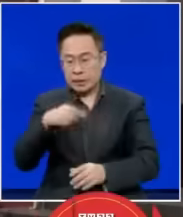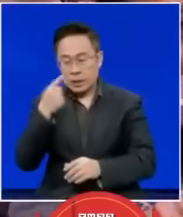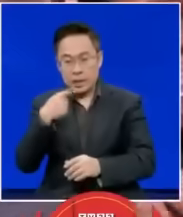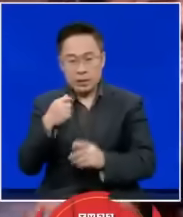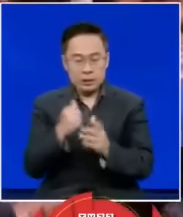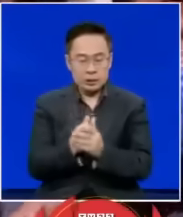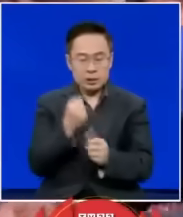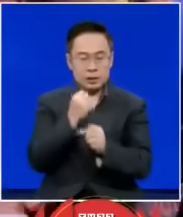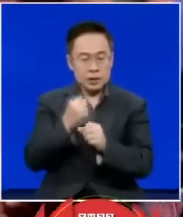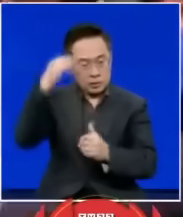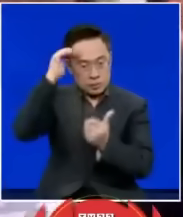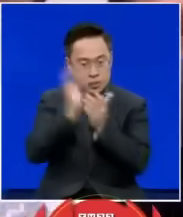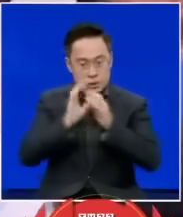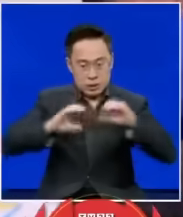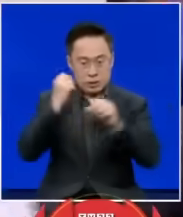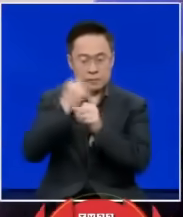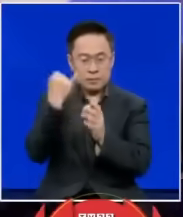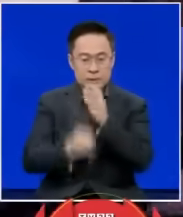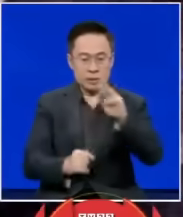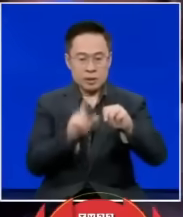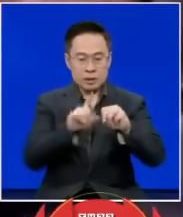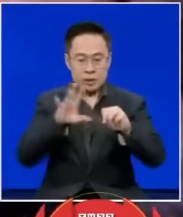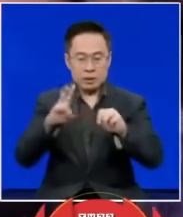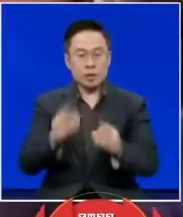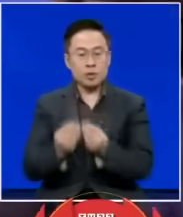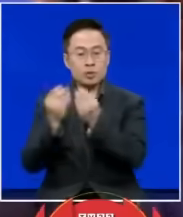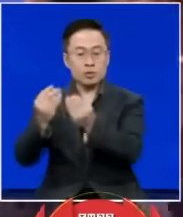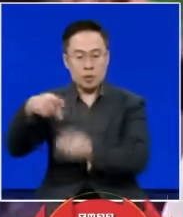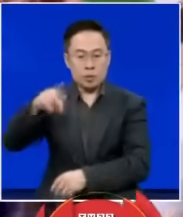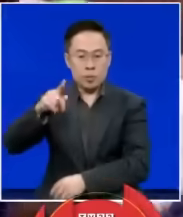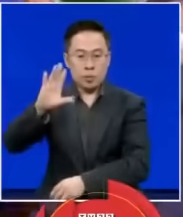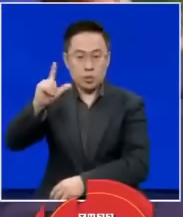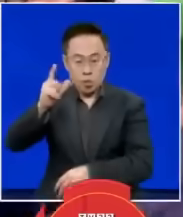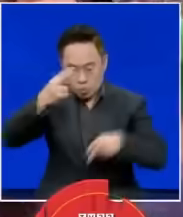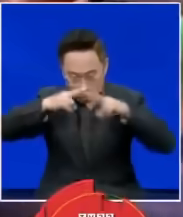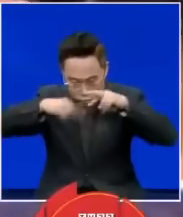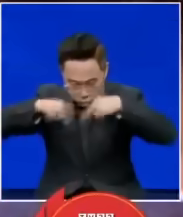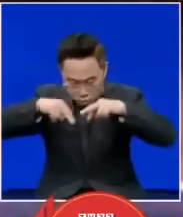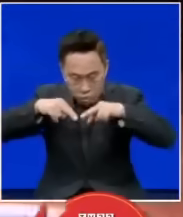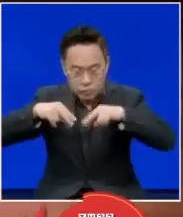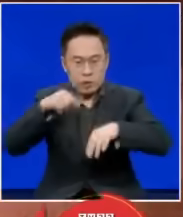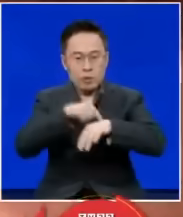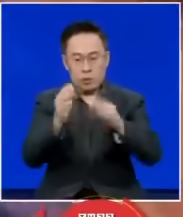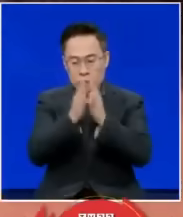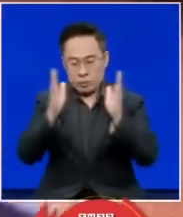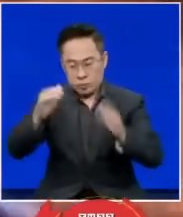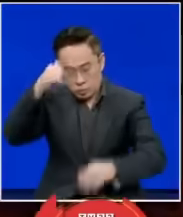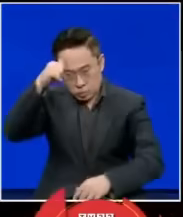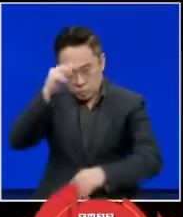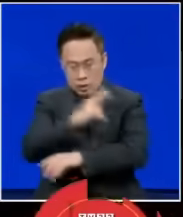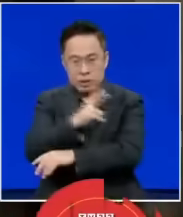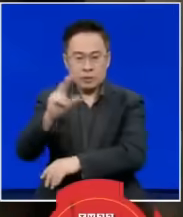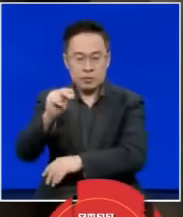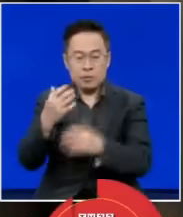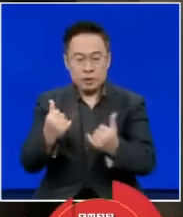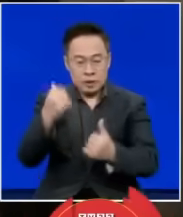ชน์ก็ต้องส่งสำนวนให้กับทางปปช.ไปพิจารณาไต่สวนแล้วก็ชี้มูลความผิดต่อภายใน30วันโดยทางคณะ